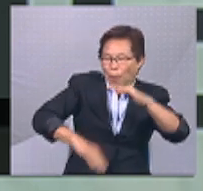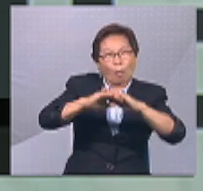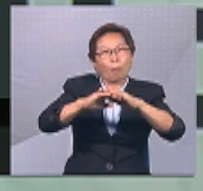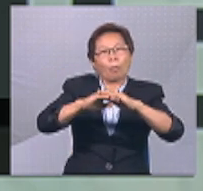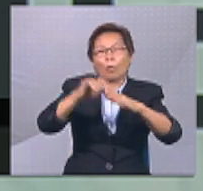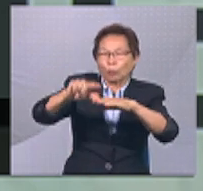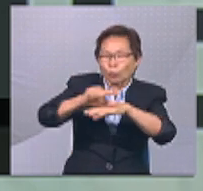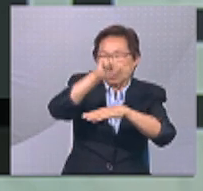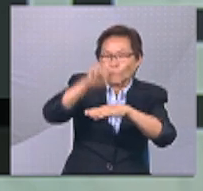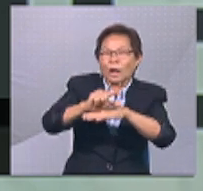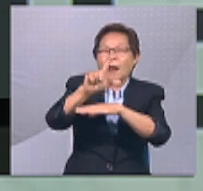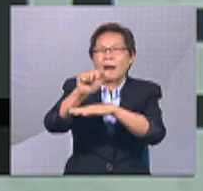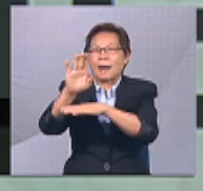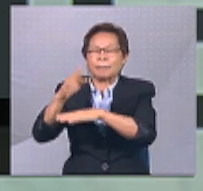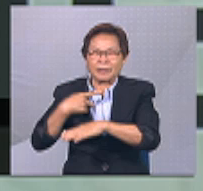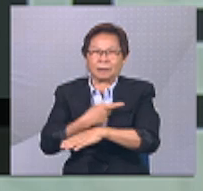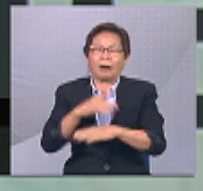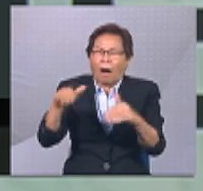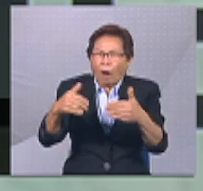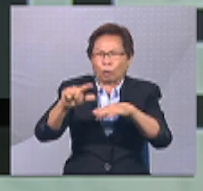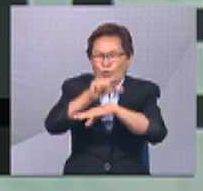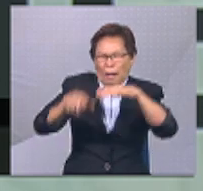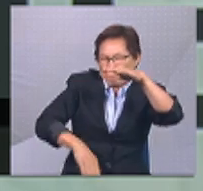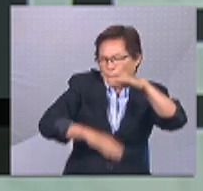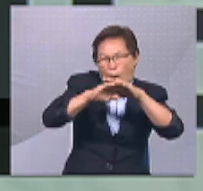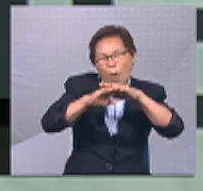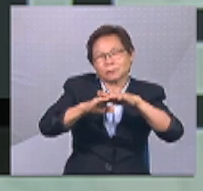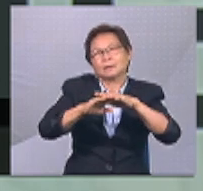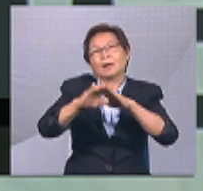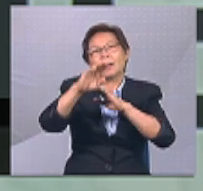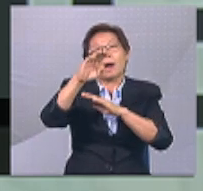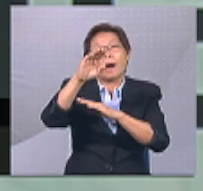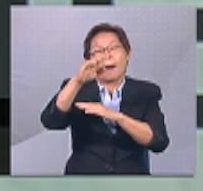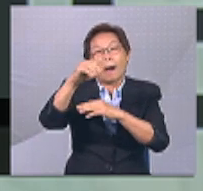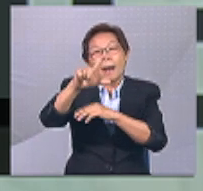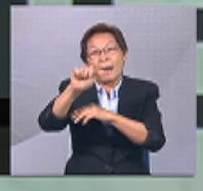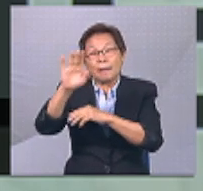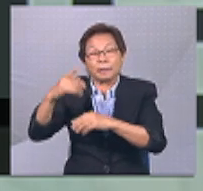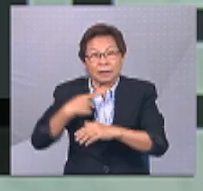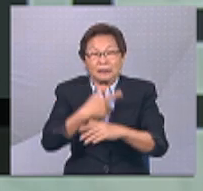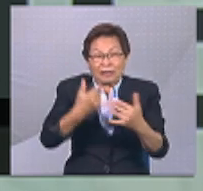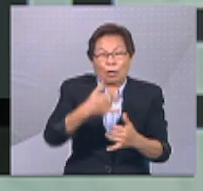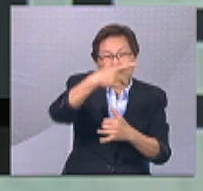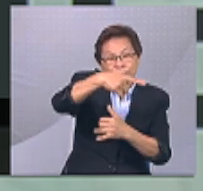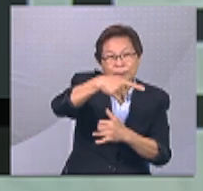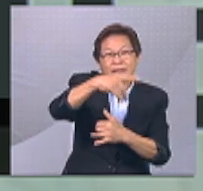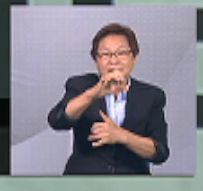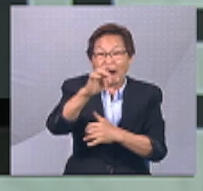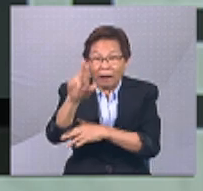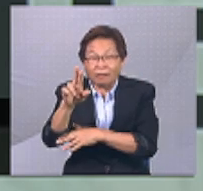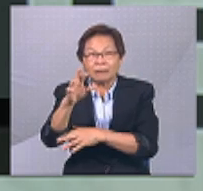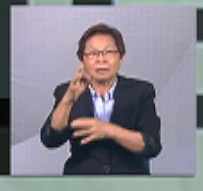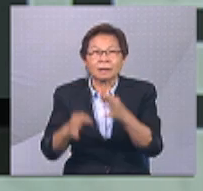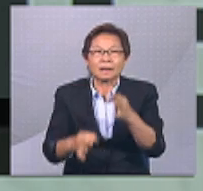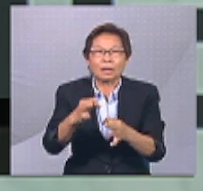kita. Bagi macam mana kita nak optimalkan makmal kita, sebab kita tahu sekarang ni kalau PCR, kita guna PCR kadang-kadang